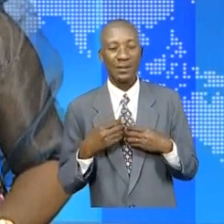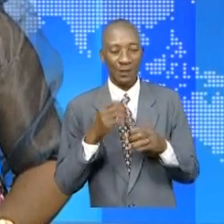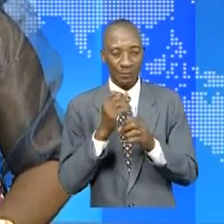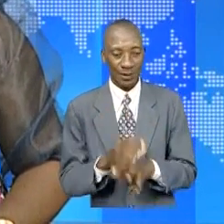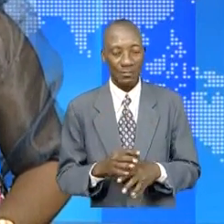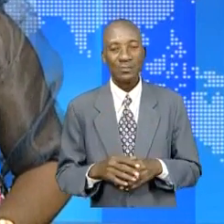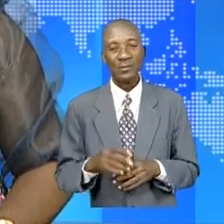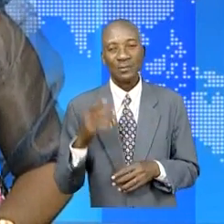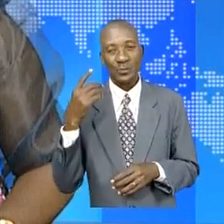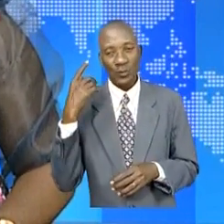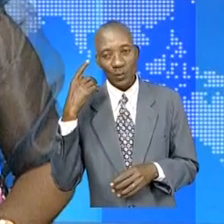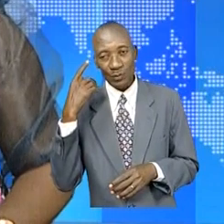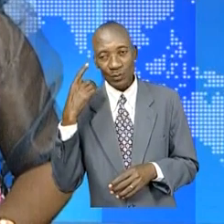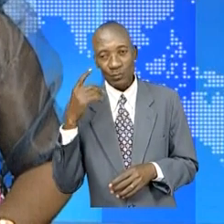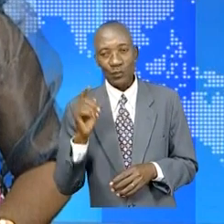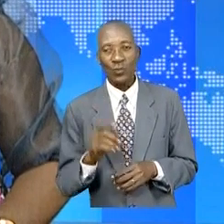la période